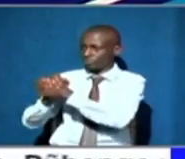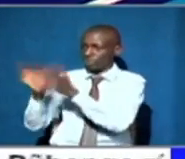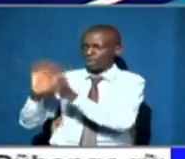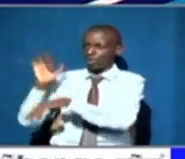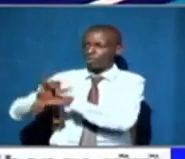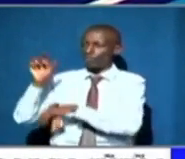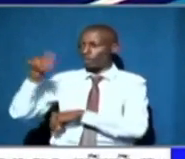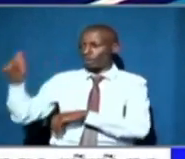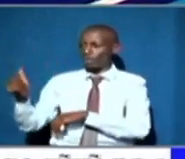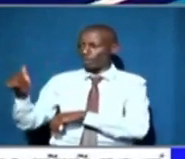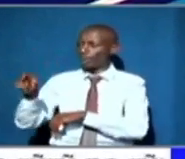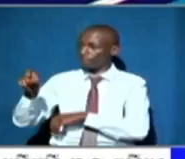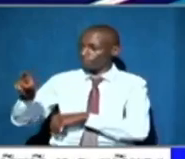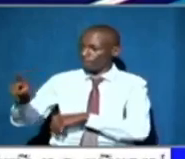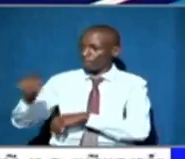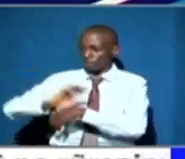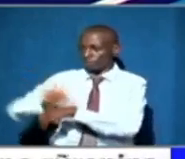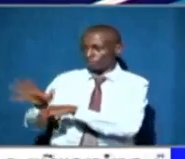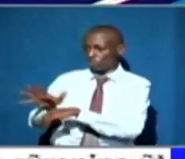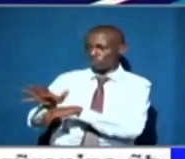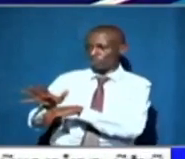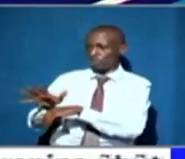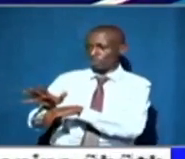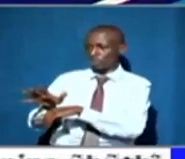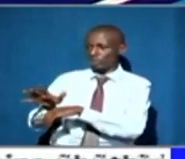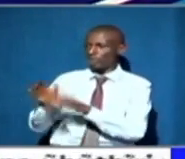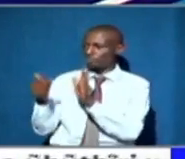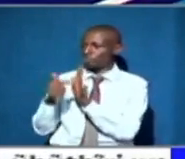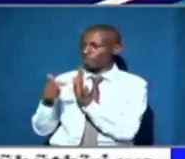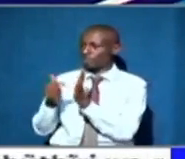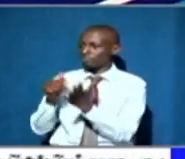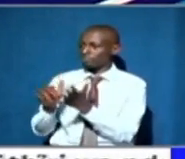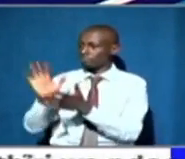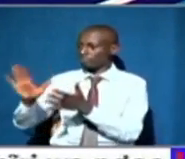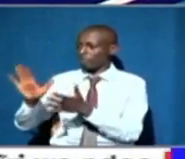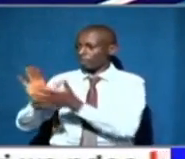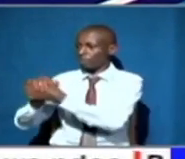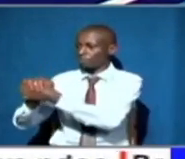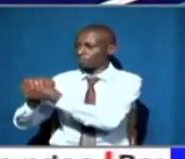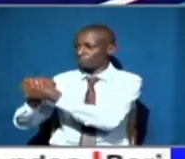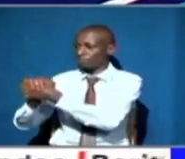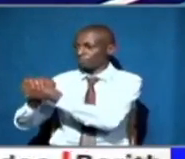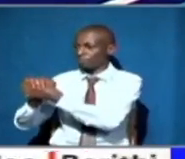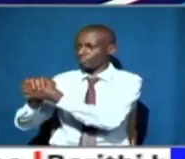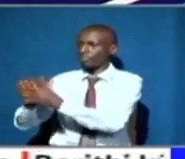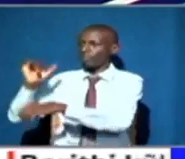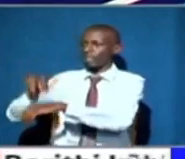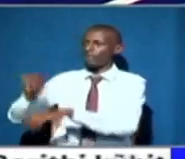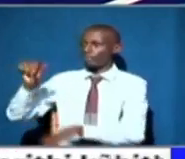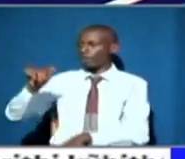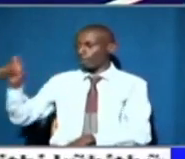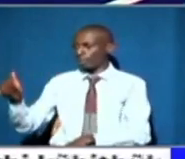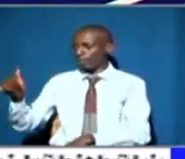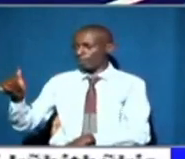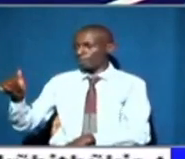todo mulimu ucio virus iyo ya covid yokorwo ihaha wageithia mundu ni yathama yathiguo koini ko na